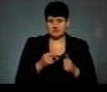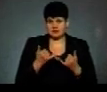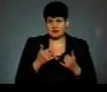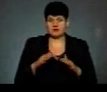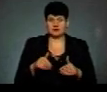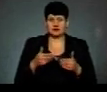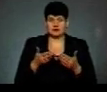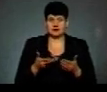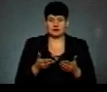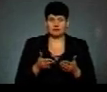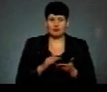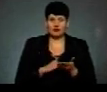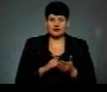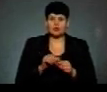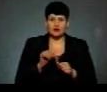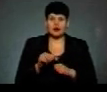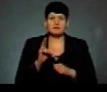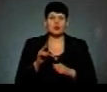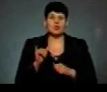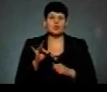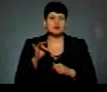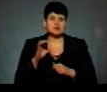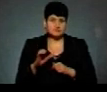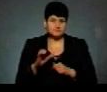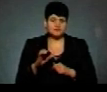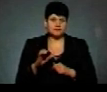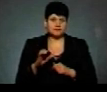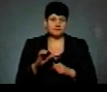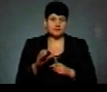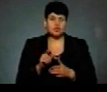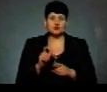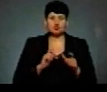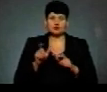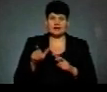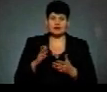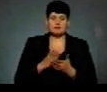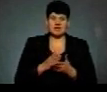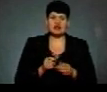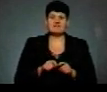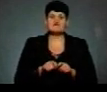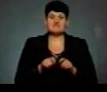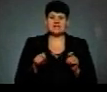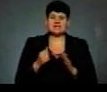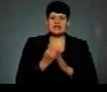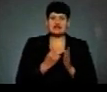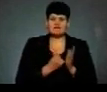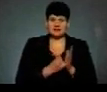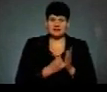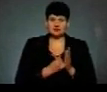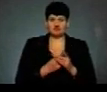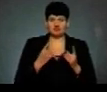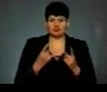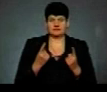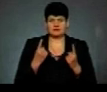даємо, повторити окремі курси. Студентка мала відкриту візу, дійсно, на даний час візу, одну із